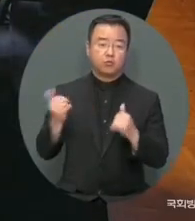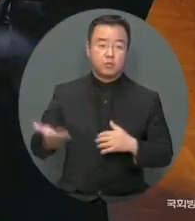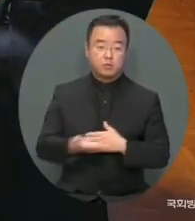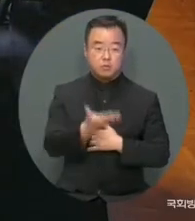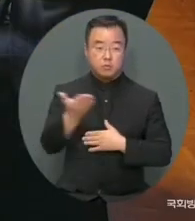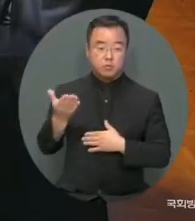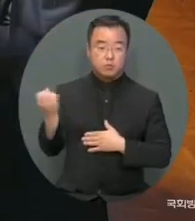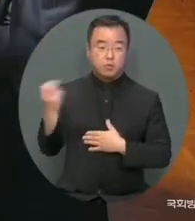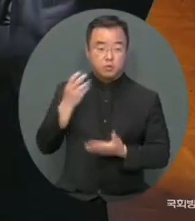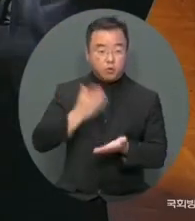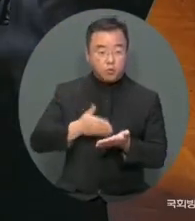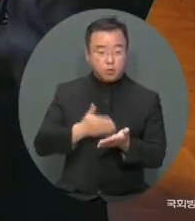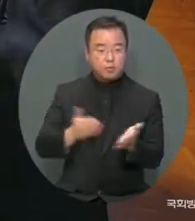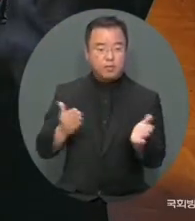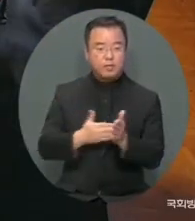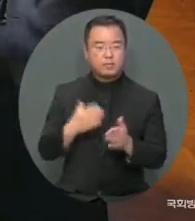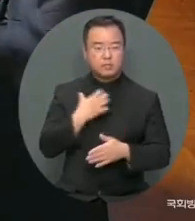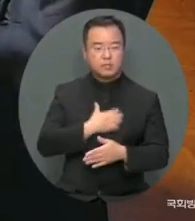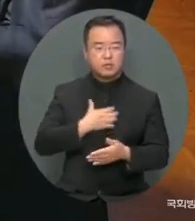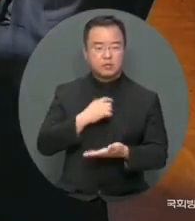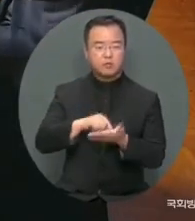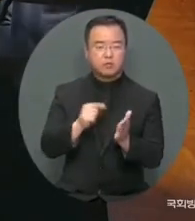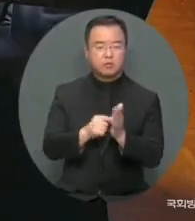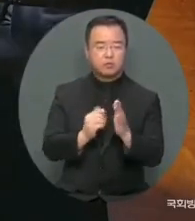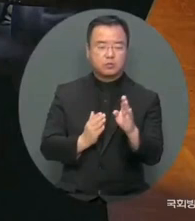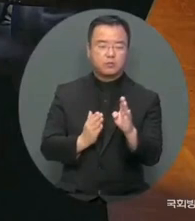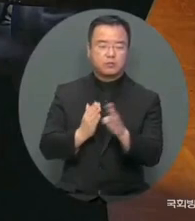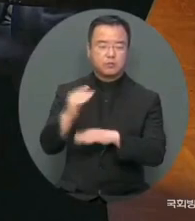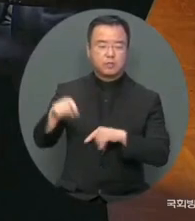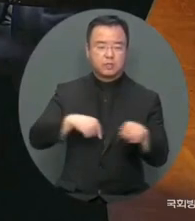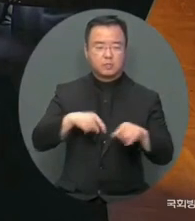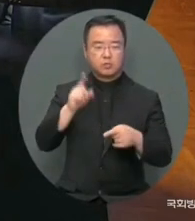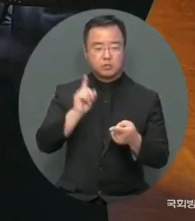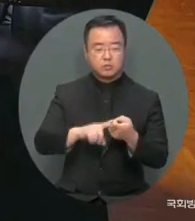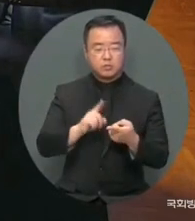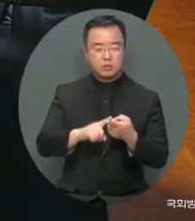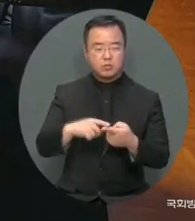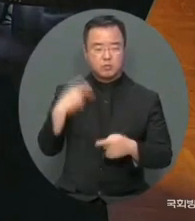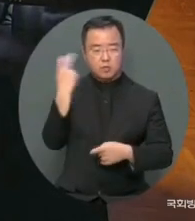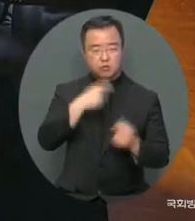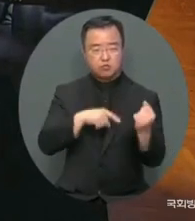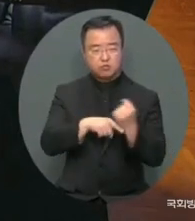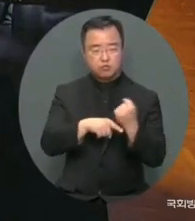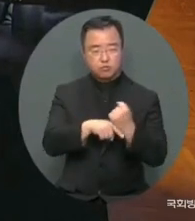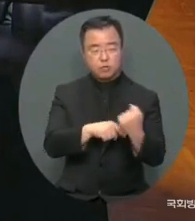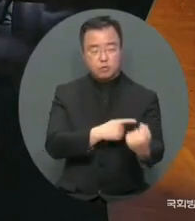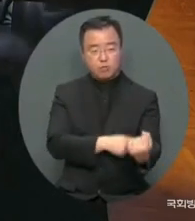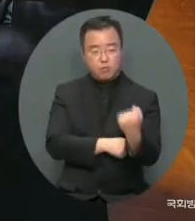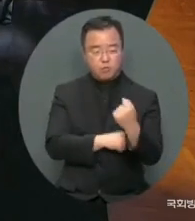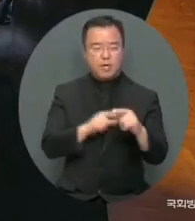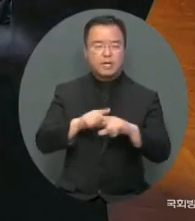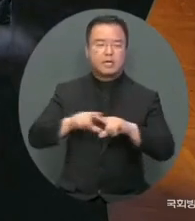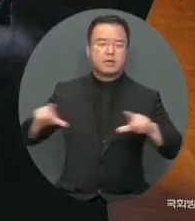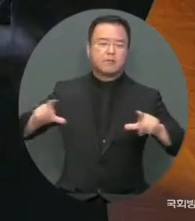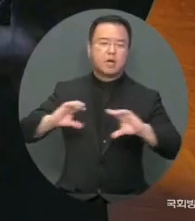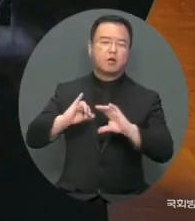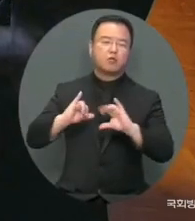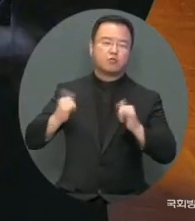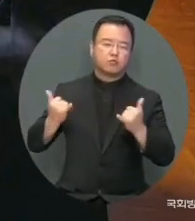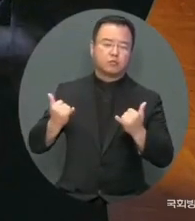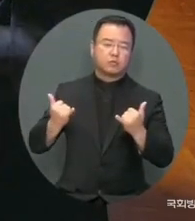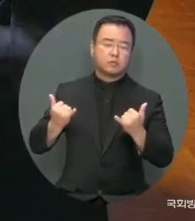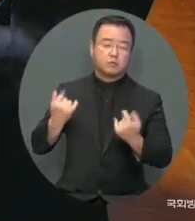정도로 그런 과도한 정치권에 대한 수사권이 일반 국민들보다 더 과도하게